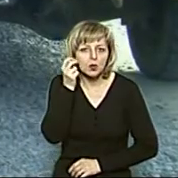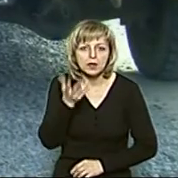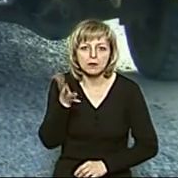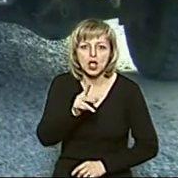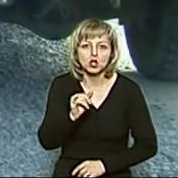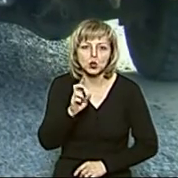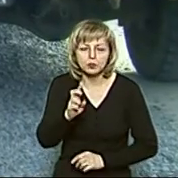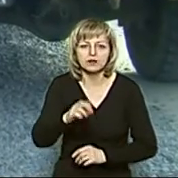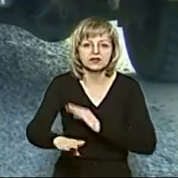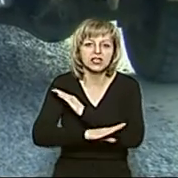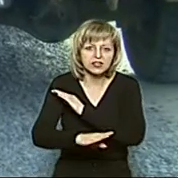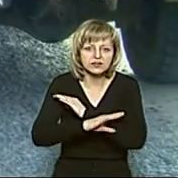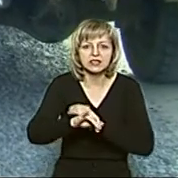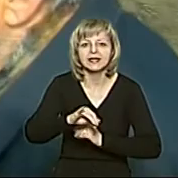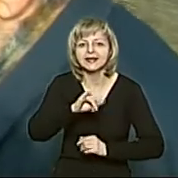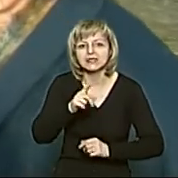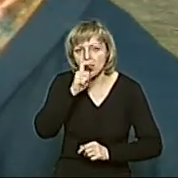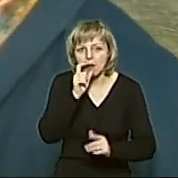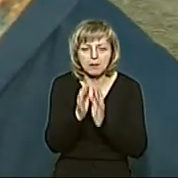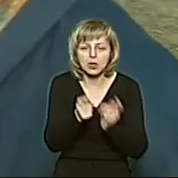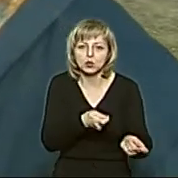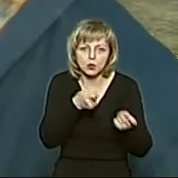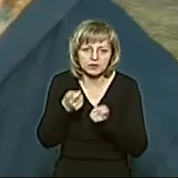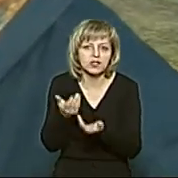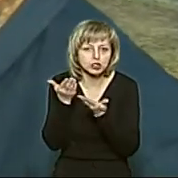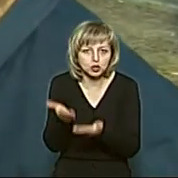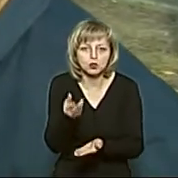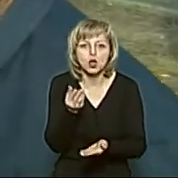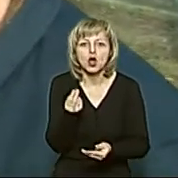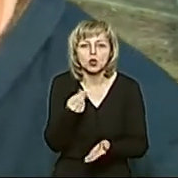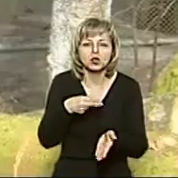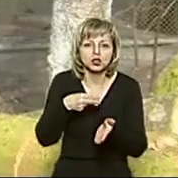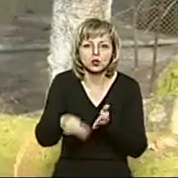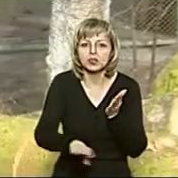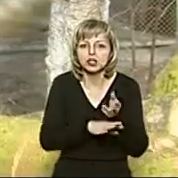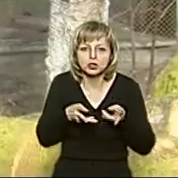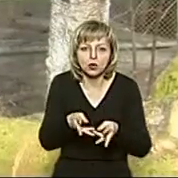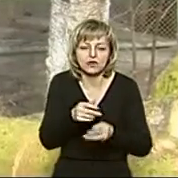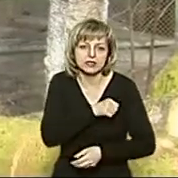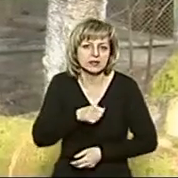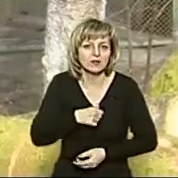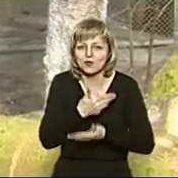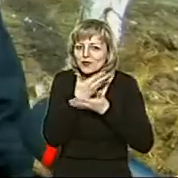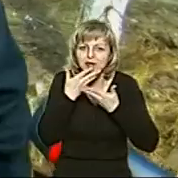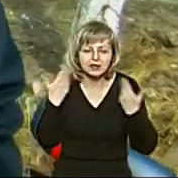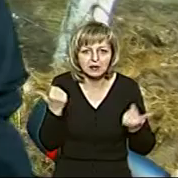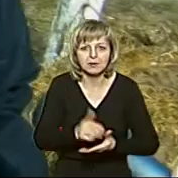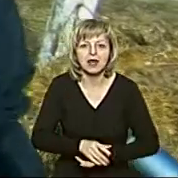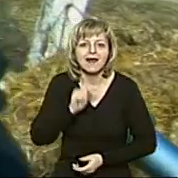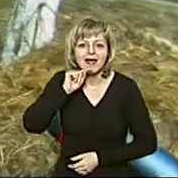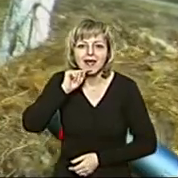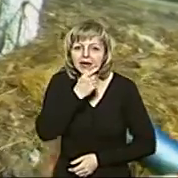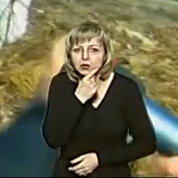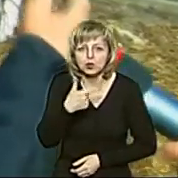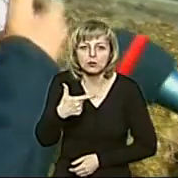з Луцького парку комунальники привезли йому. Пенсіонер каже, грошей купити дрова самому немає. Економлю